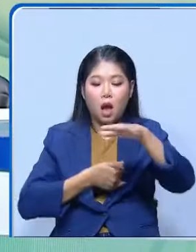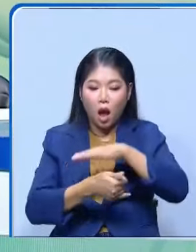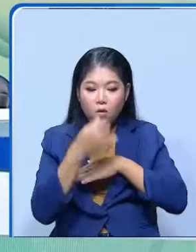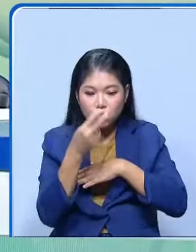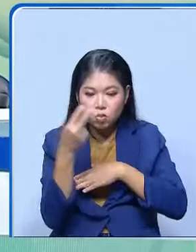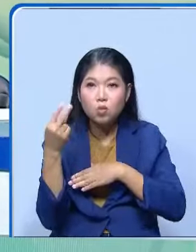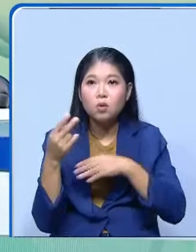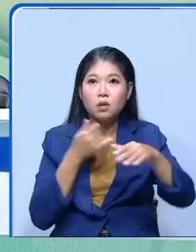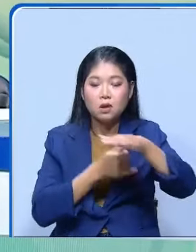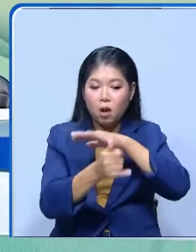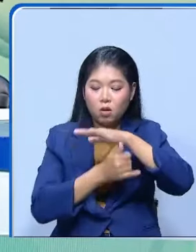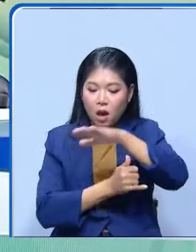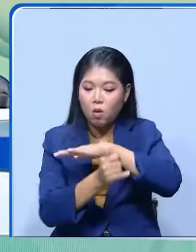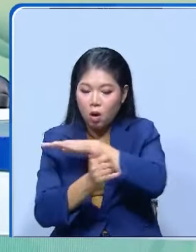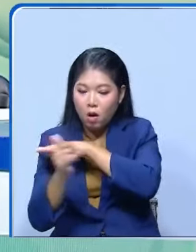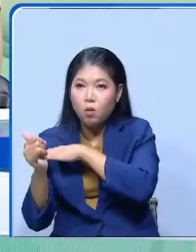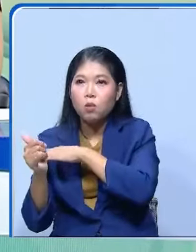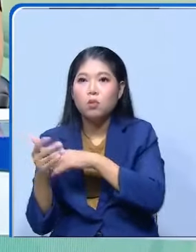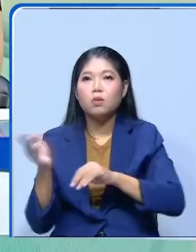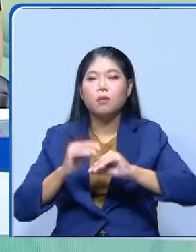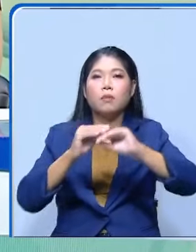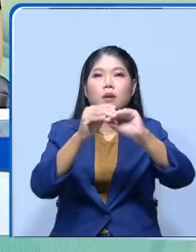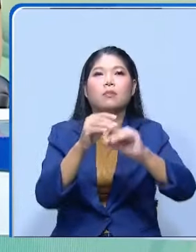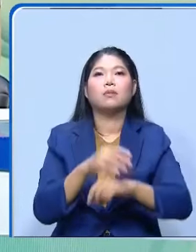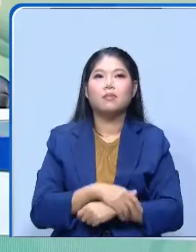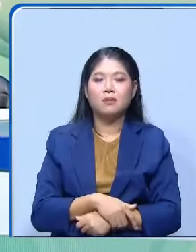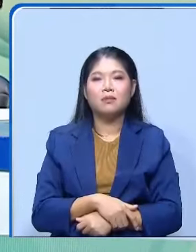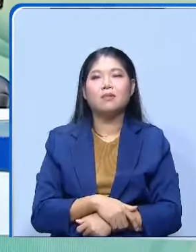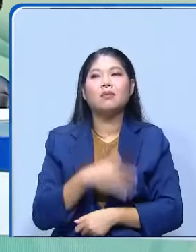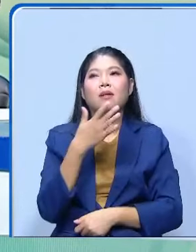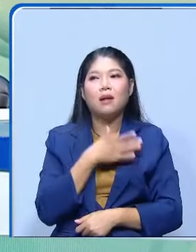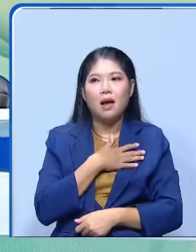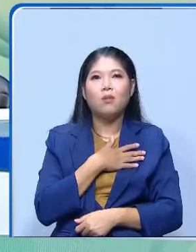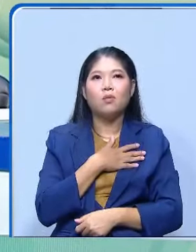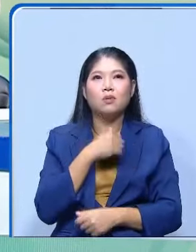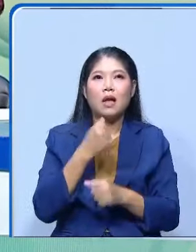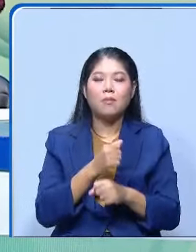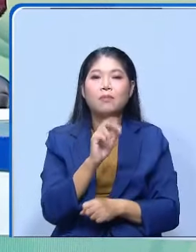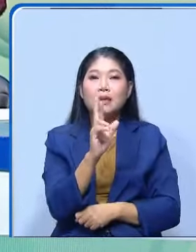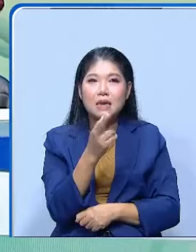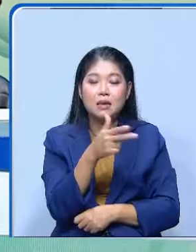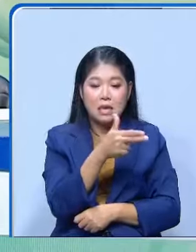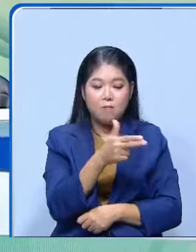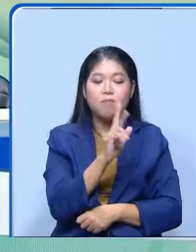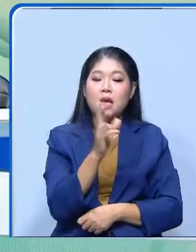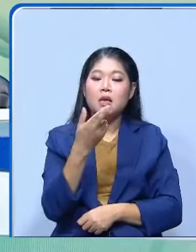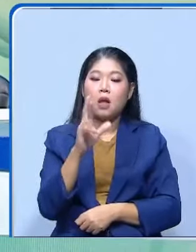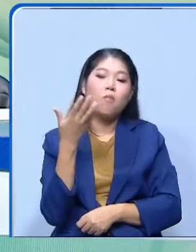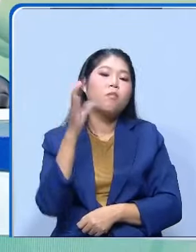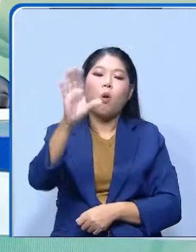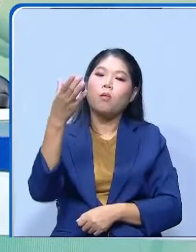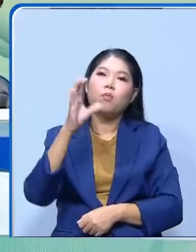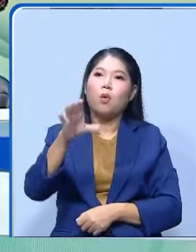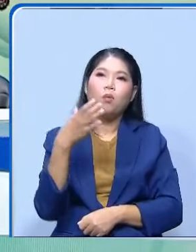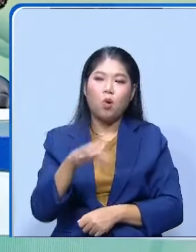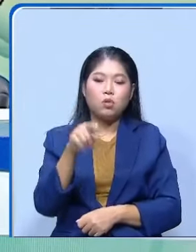ตว์เขาเขียวเนี่ยที่ชลบุรีเพิ่มขึ้นตามไปด้วย คุณเราอ่ะนั่งทำติ๊กตอกกันอะนะพูดตรงยอดวิวอะสู้เจ้